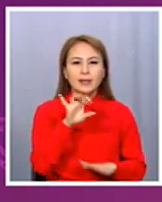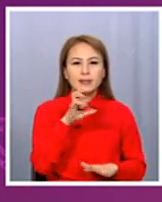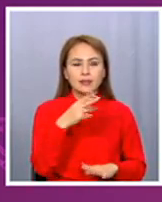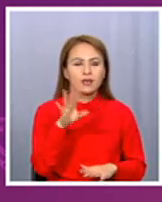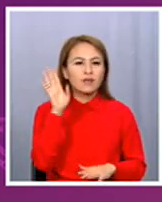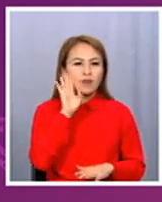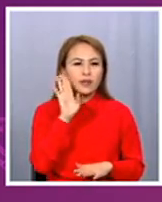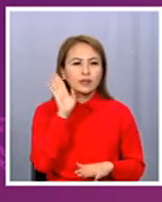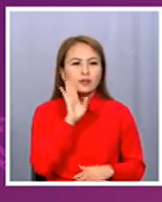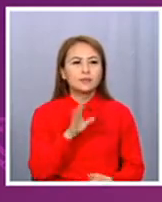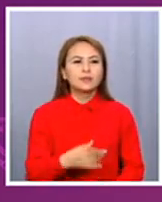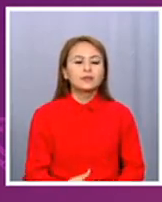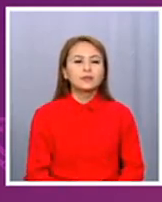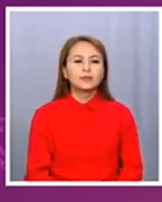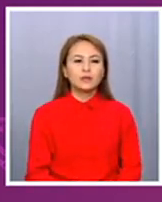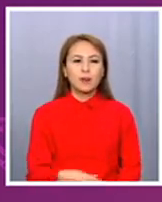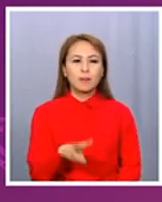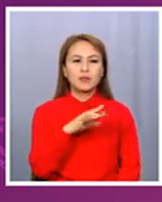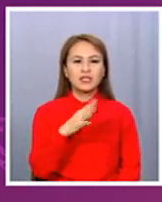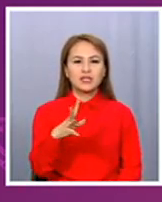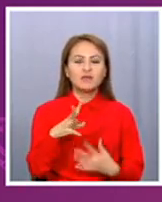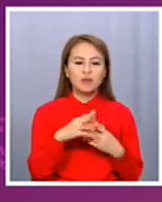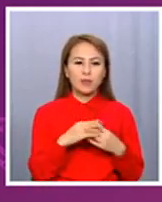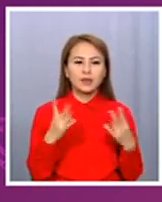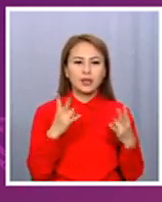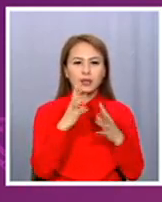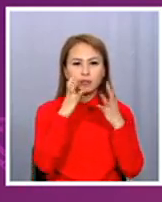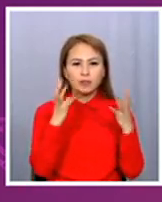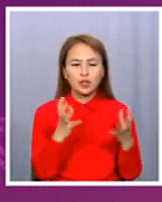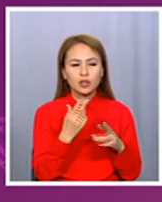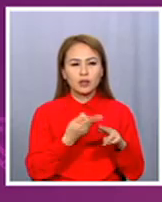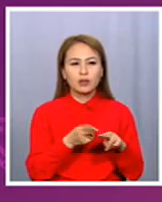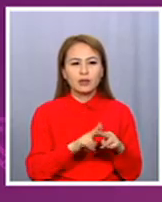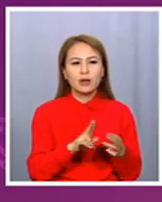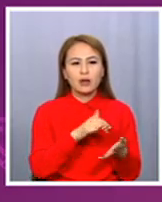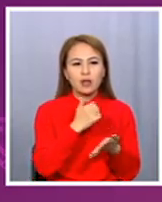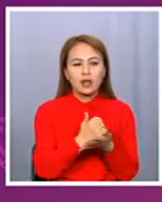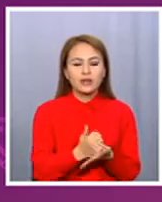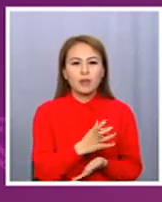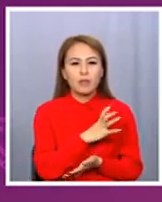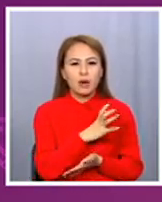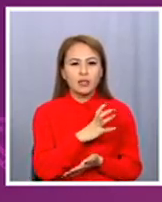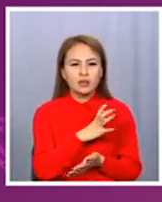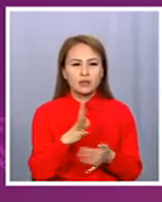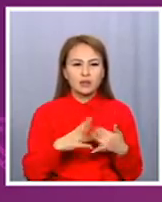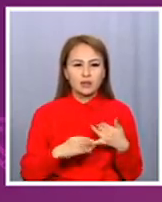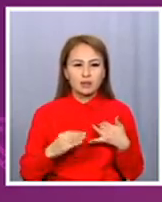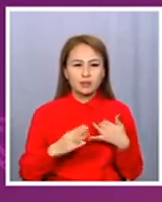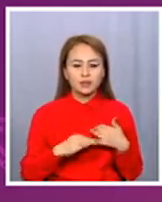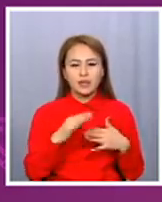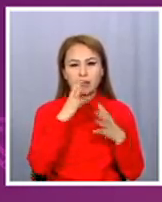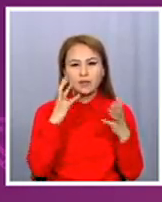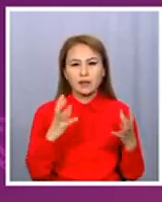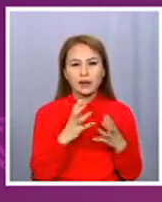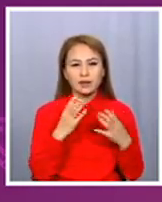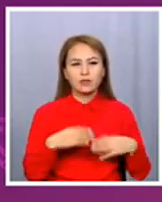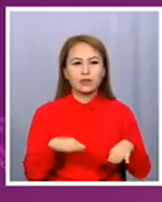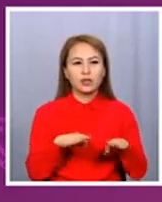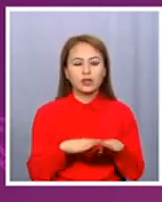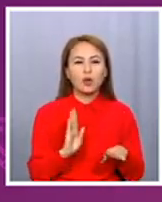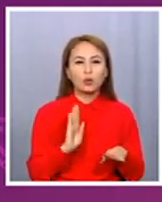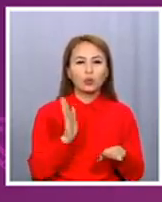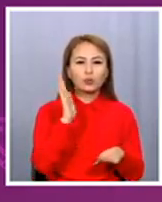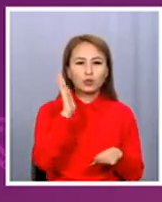Земле. Мы с вами должны беречь это главное богатство Земли и сохранять его для